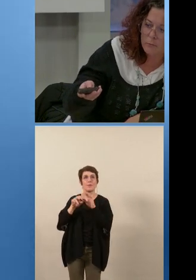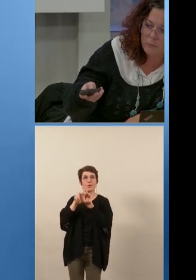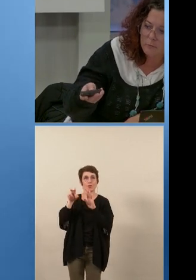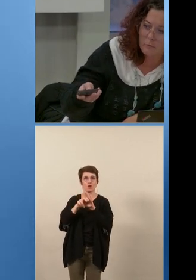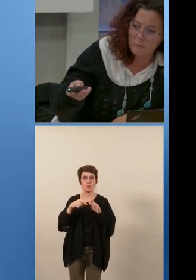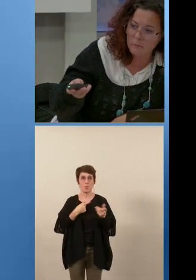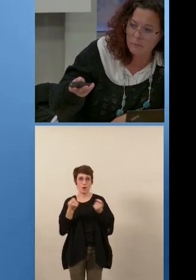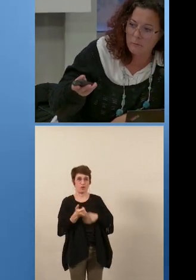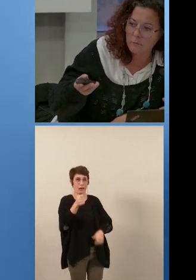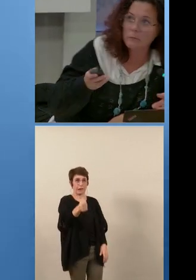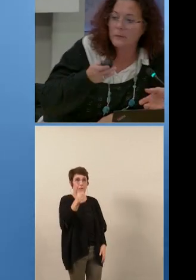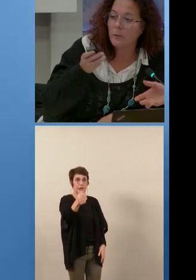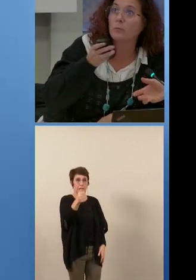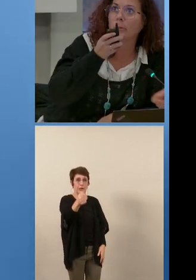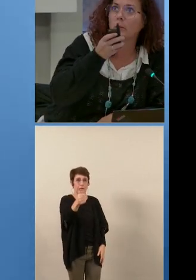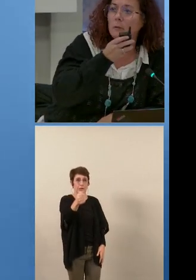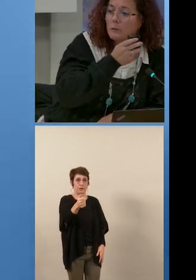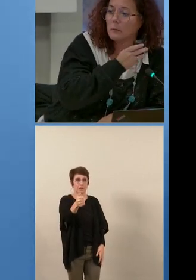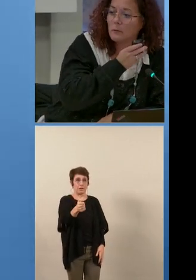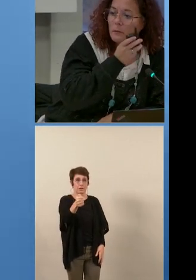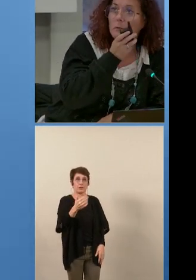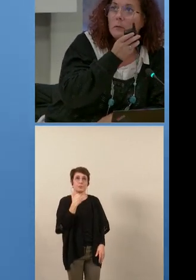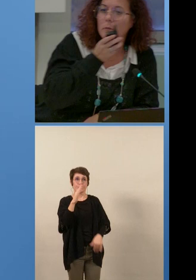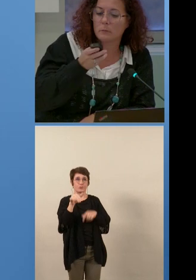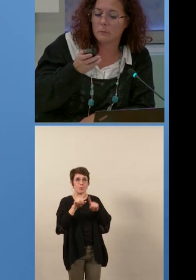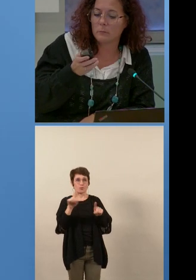temps oui ça marche